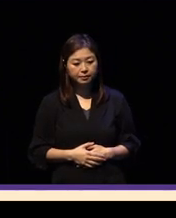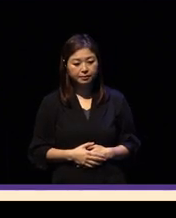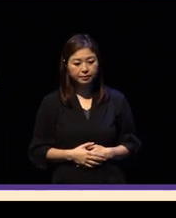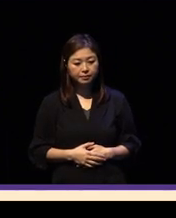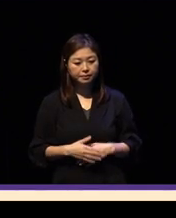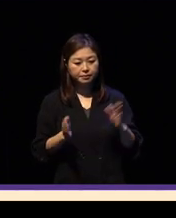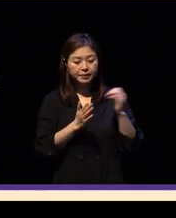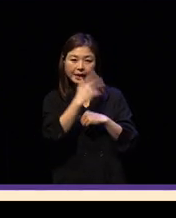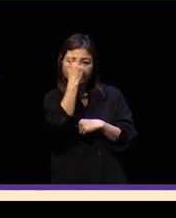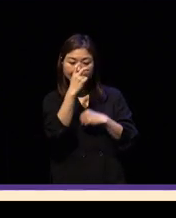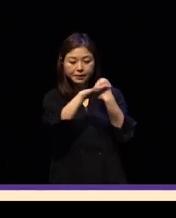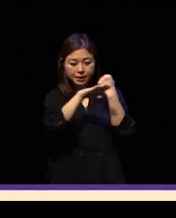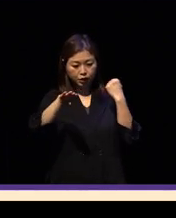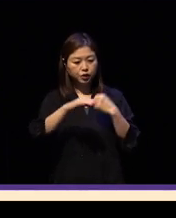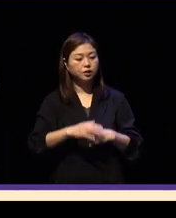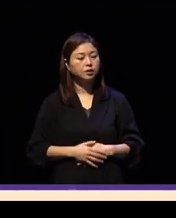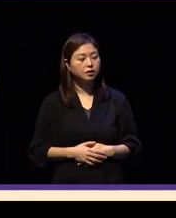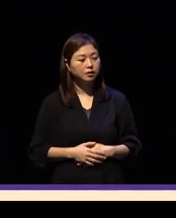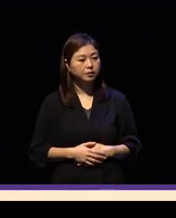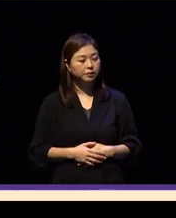네, 심의 기준입니다.